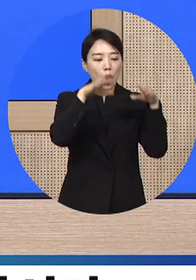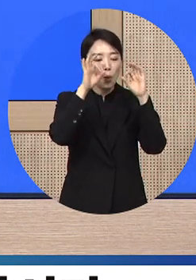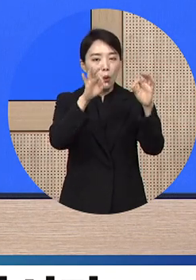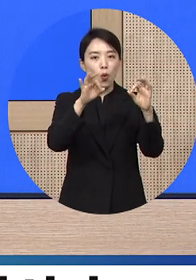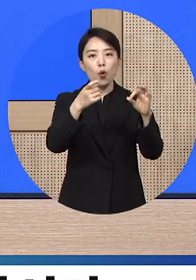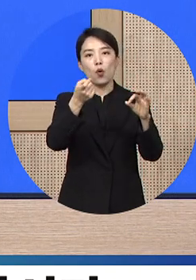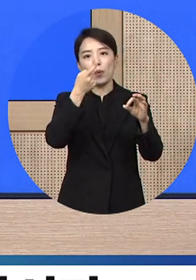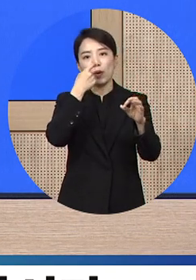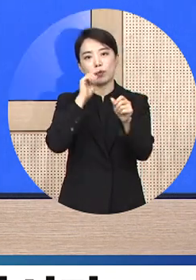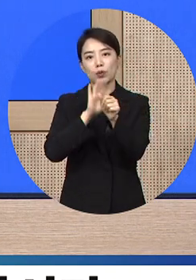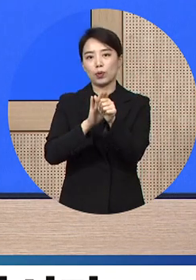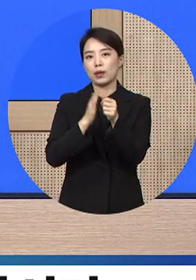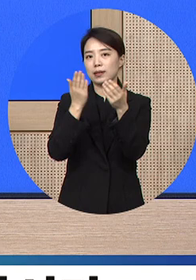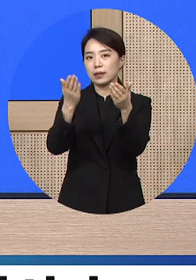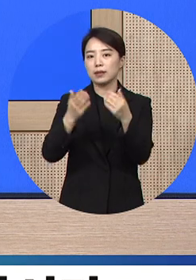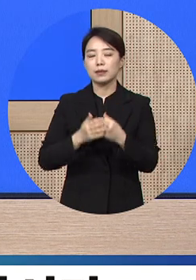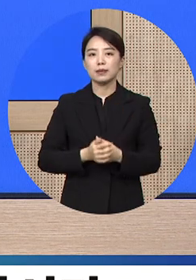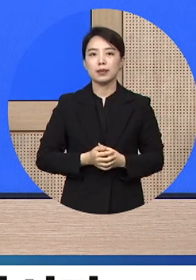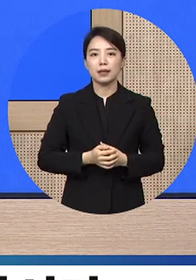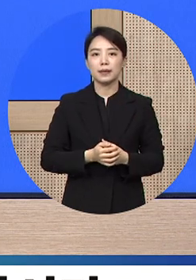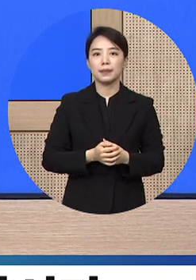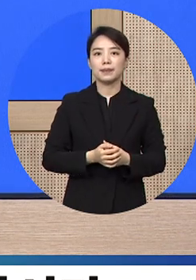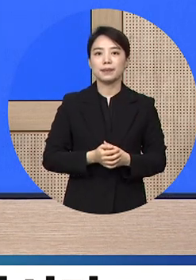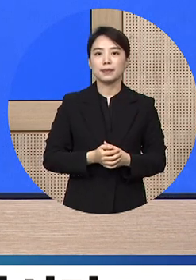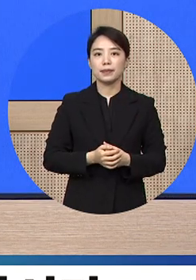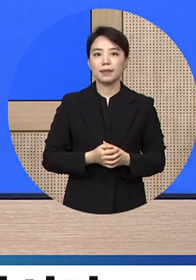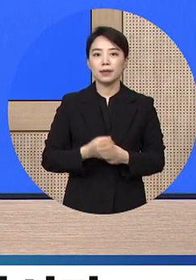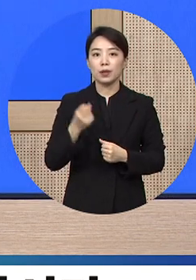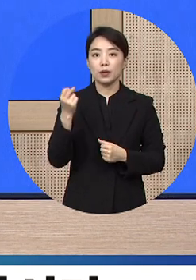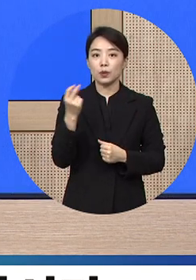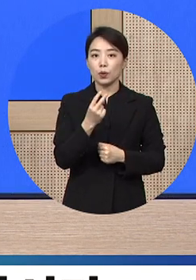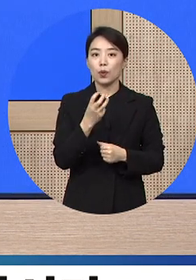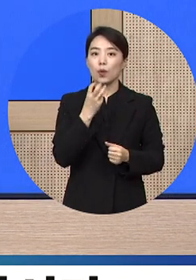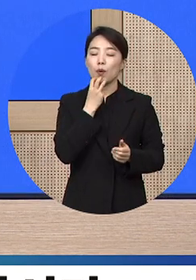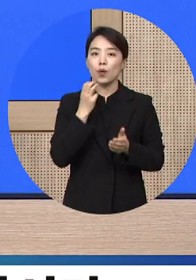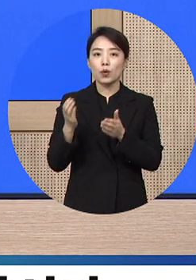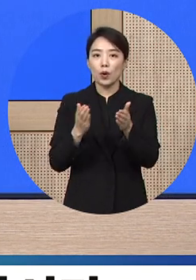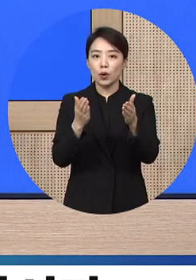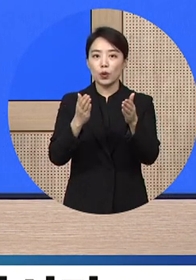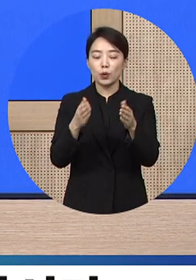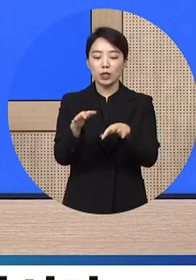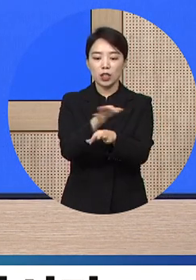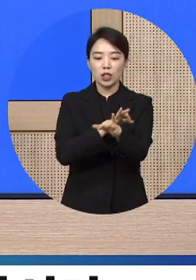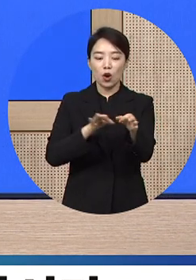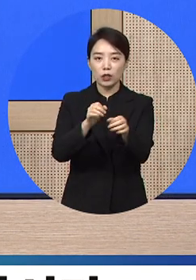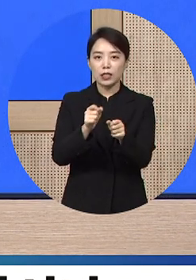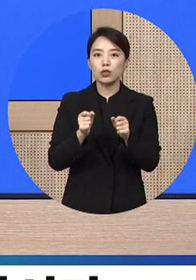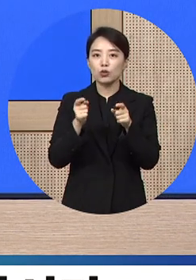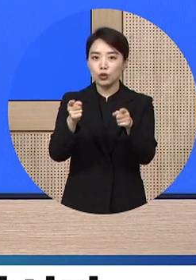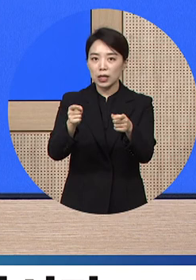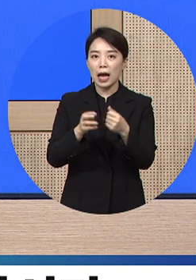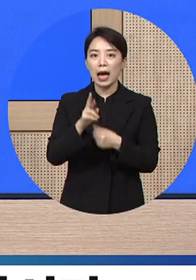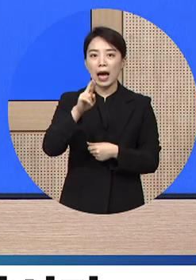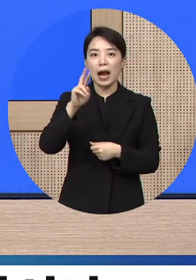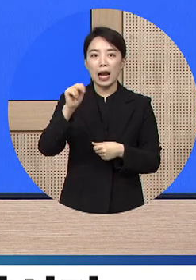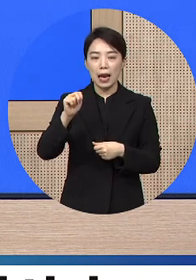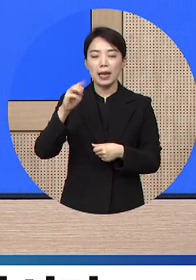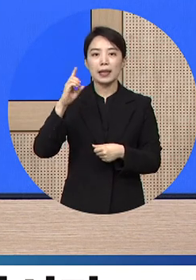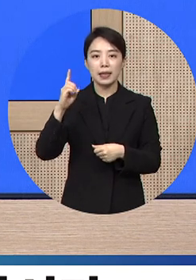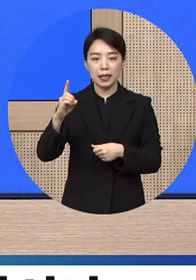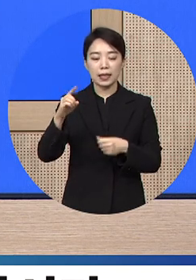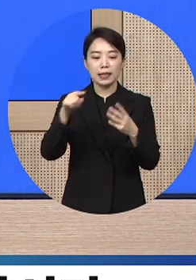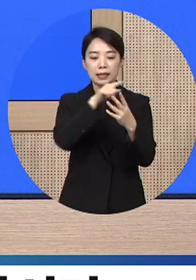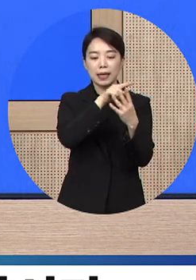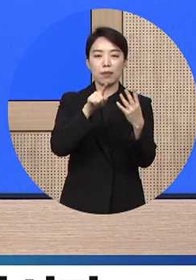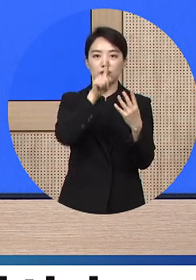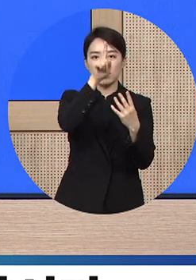있도록 하겠습니다. 이뿐만이 아니고 저희 경기도는 경제투자 R&D 산업의 4분의 1 이상이